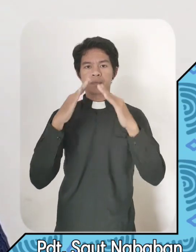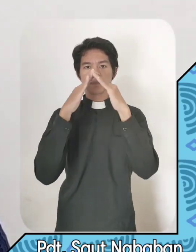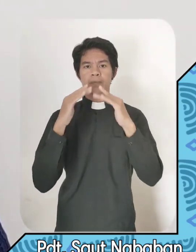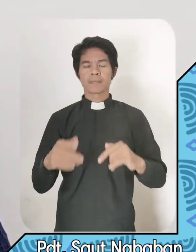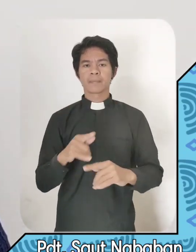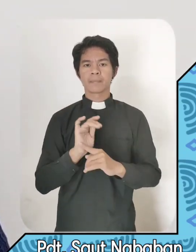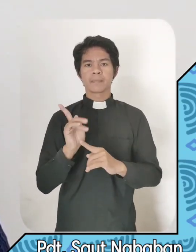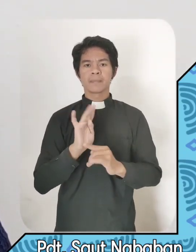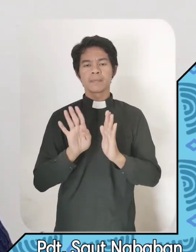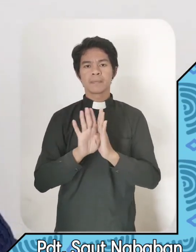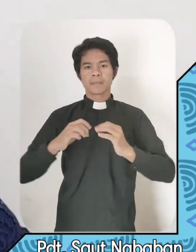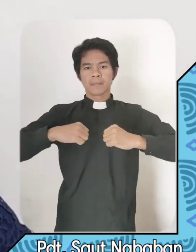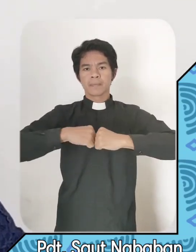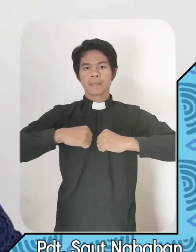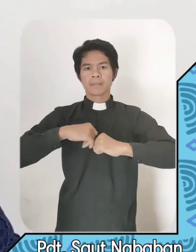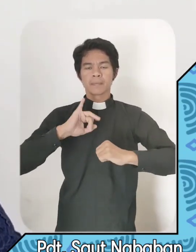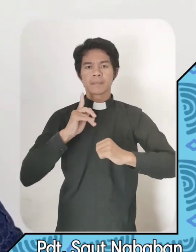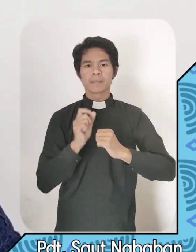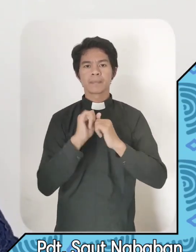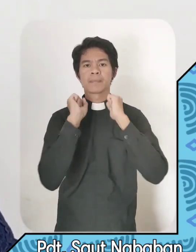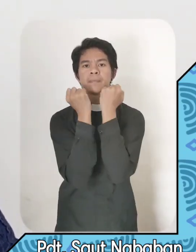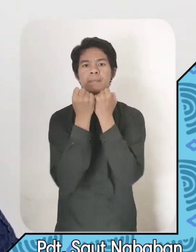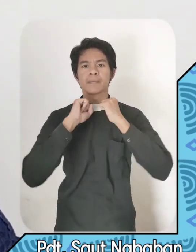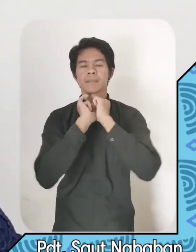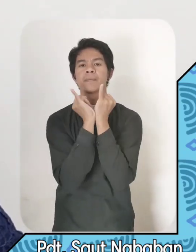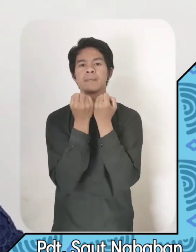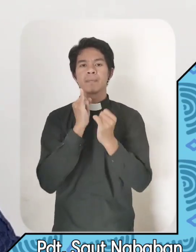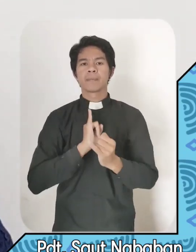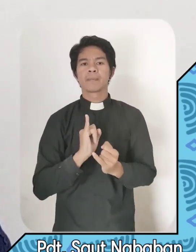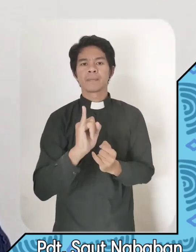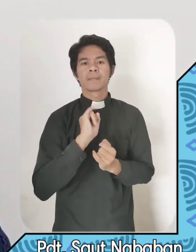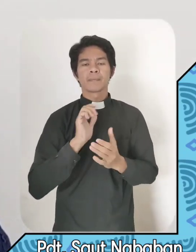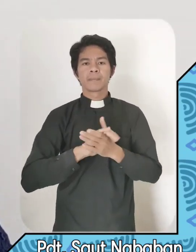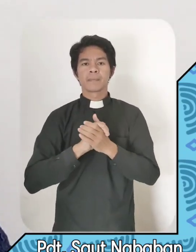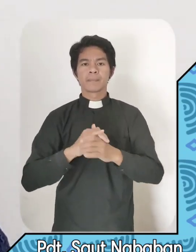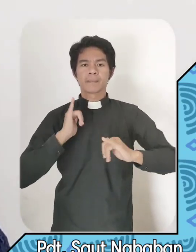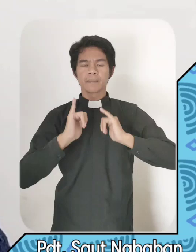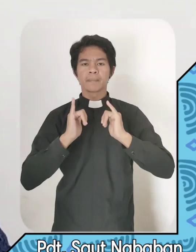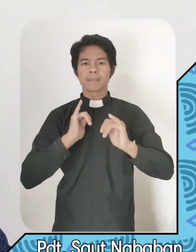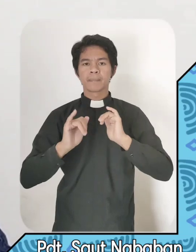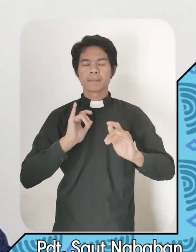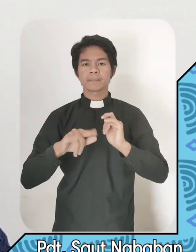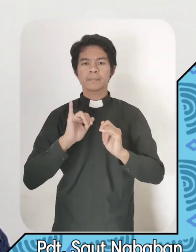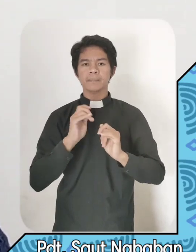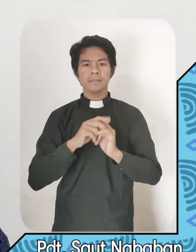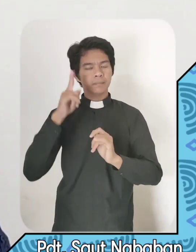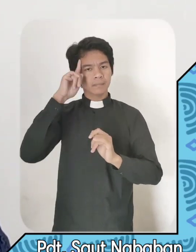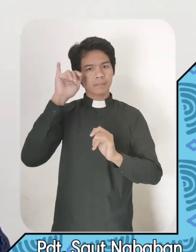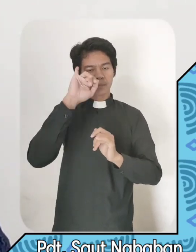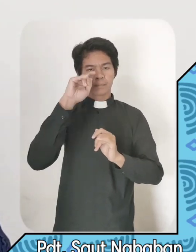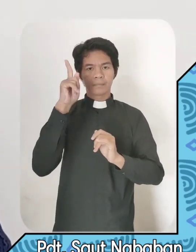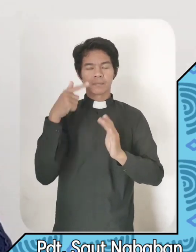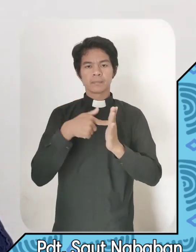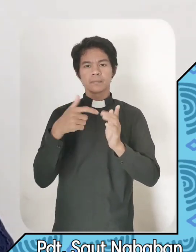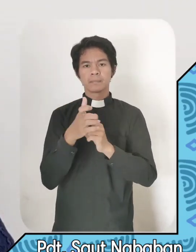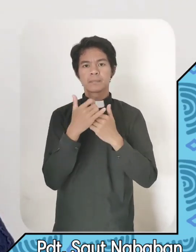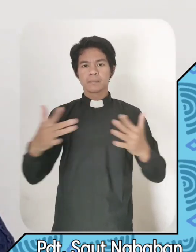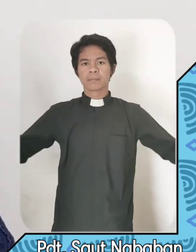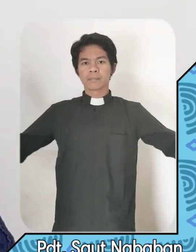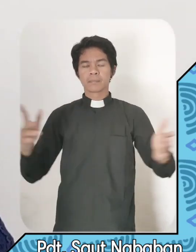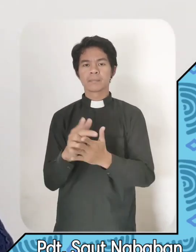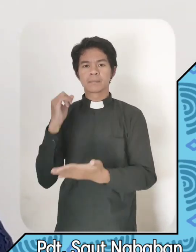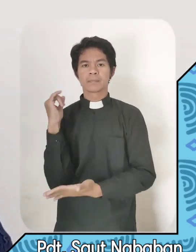gereja. Bersekutu dengan saudara-saudari seiman, berdoa bersama mengingat kemenangan